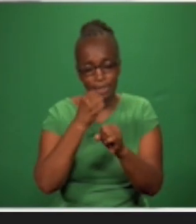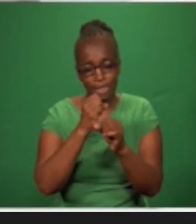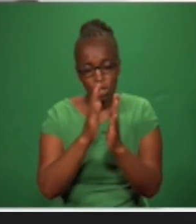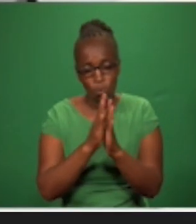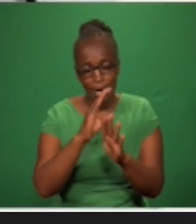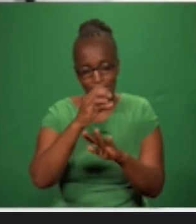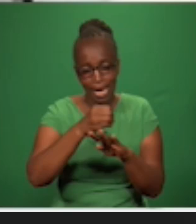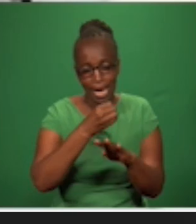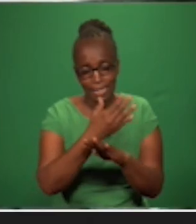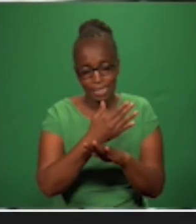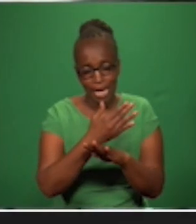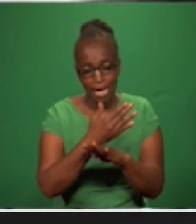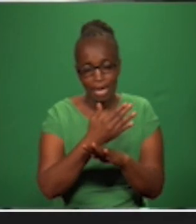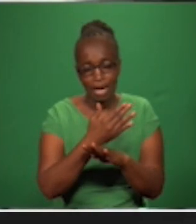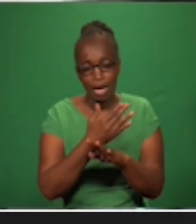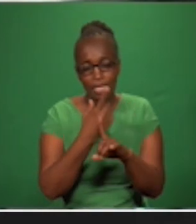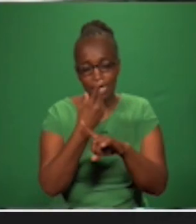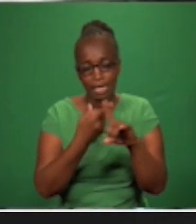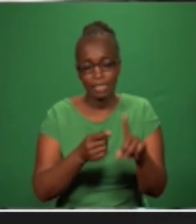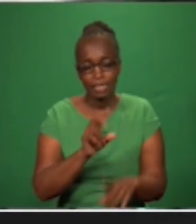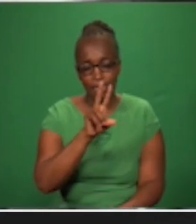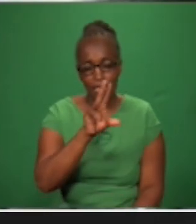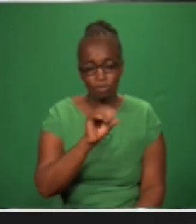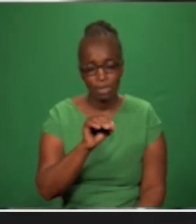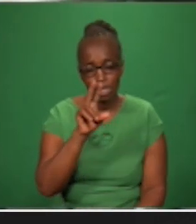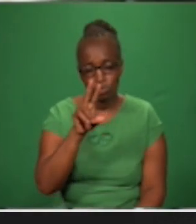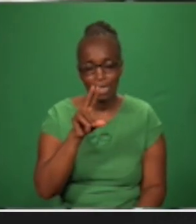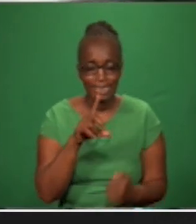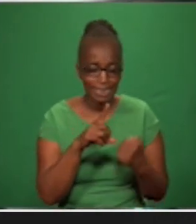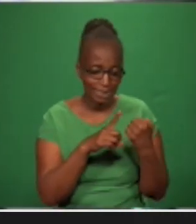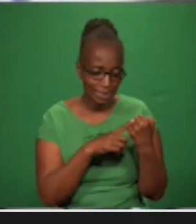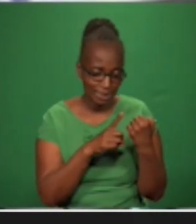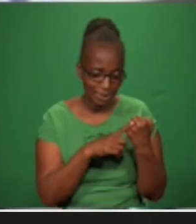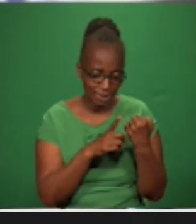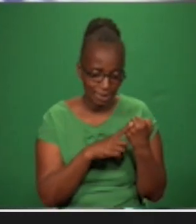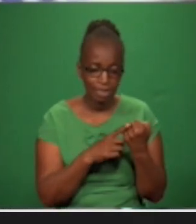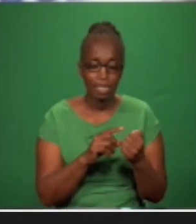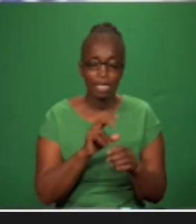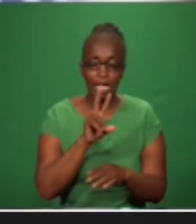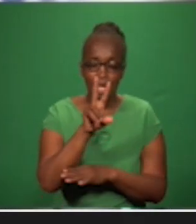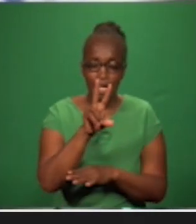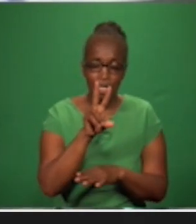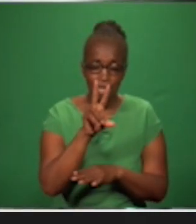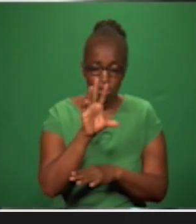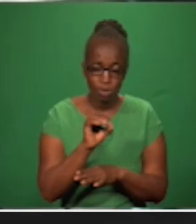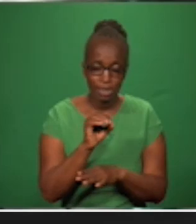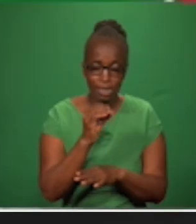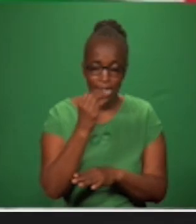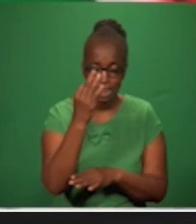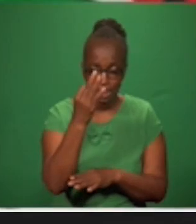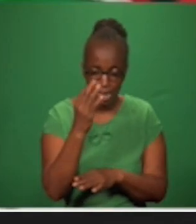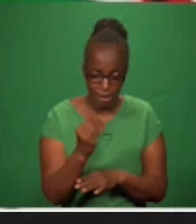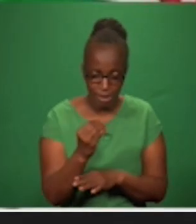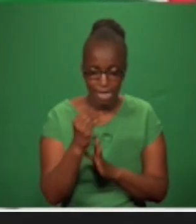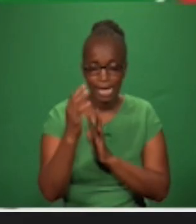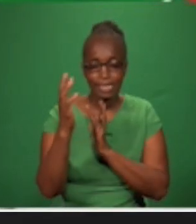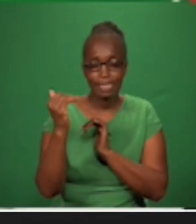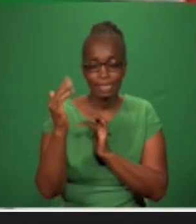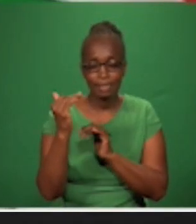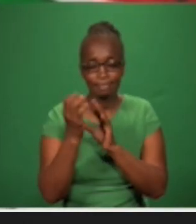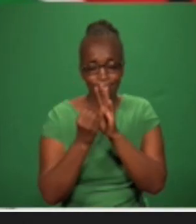wa kukabiliana na saratani ya njia ya uzazi wa mwaka wa 2026, mwaka